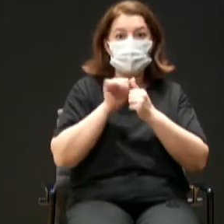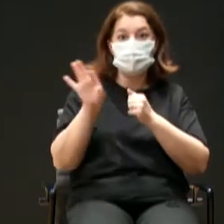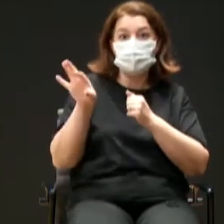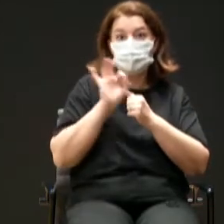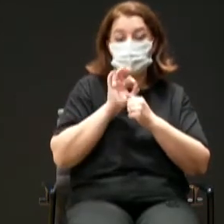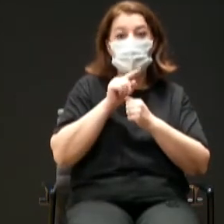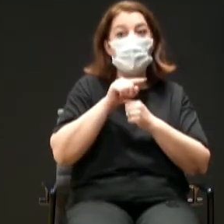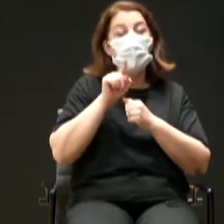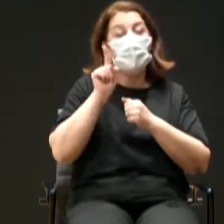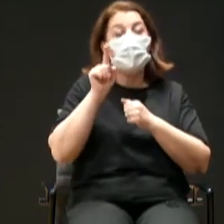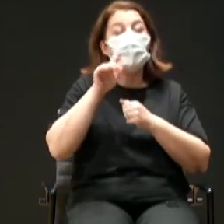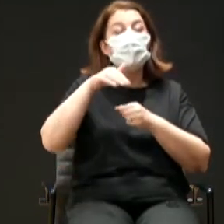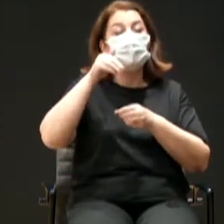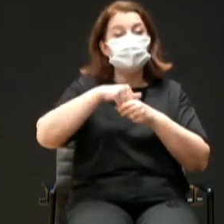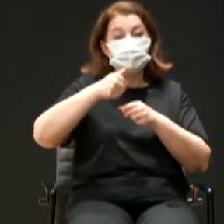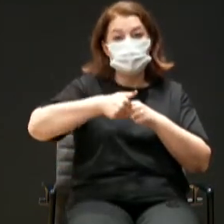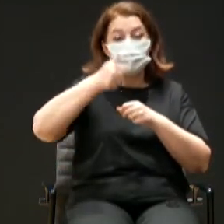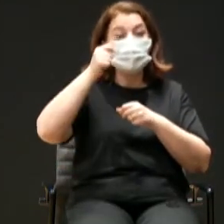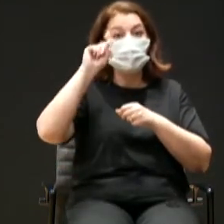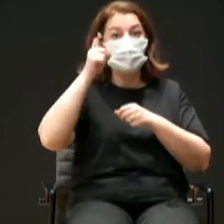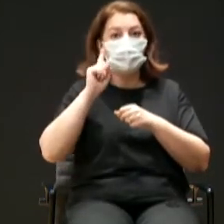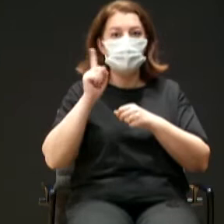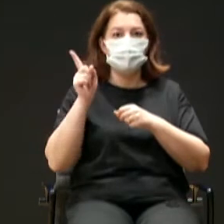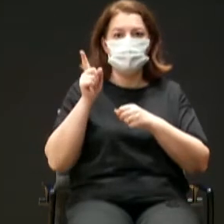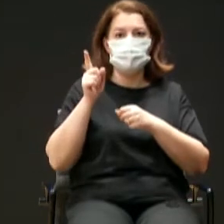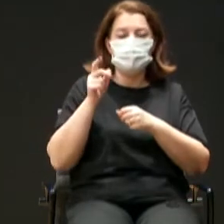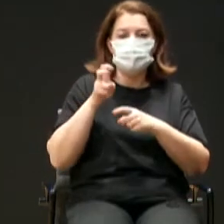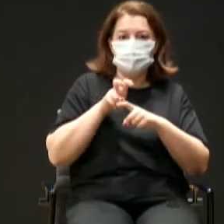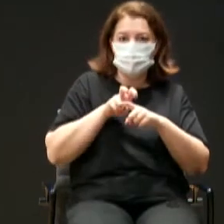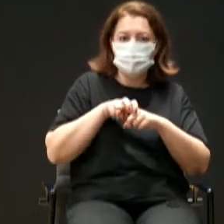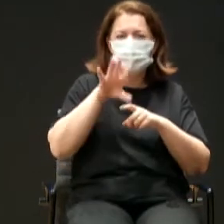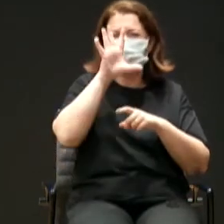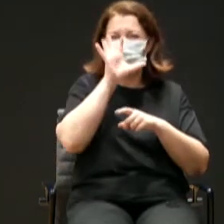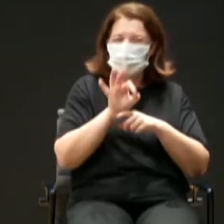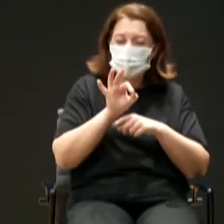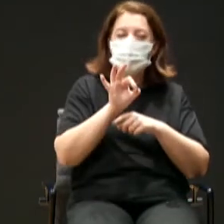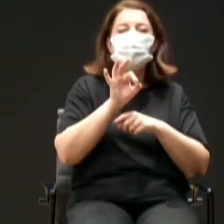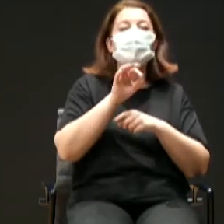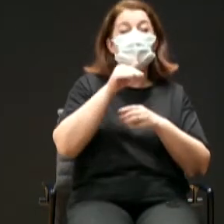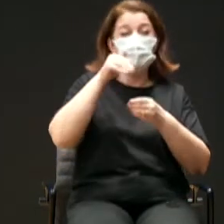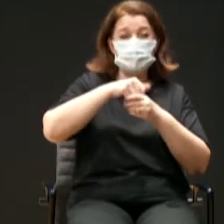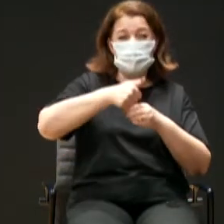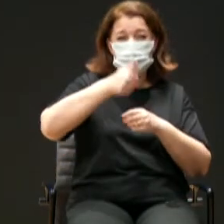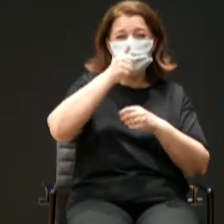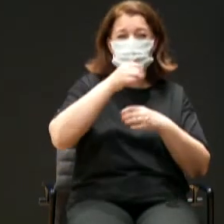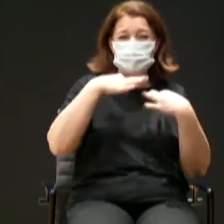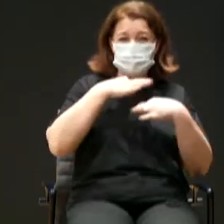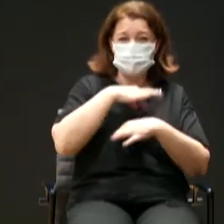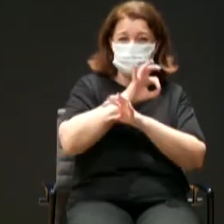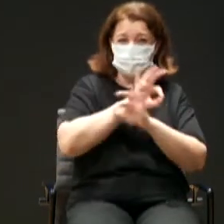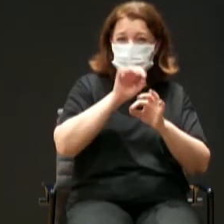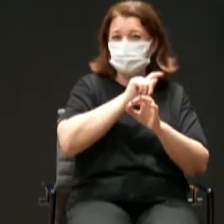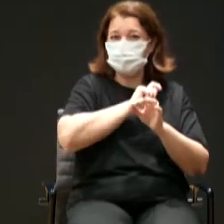Oradaki meclis başkanı meclisi yönetmekle mükelleftir. Hiç kimse meclis başkanına böyle konuşamaz ve